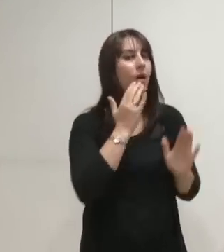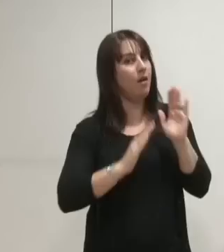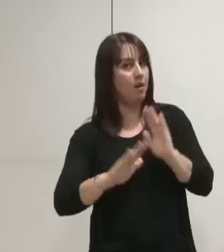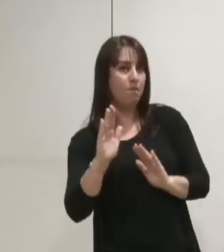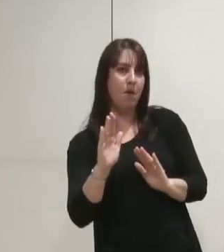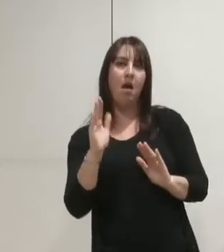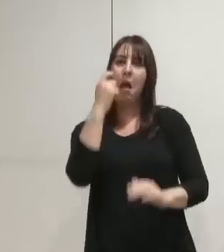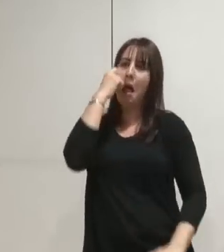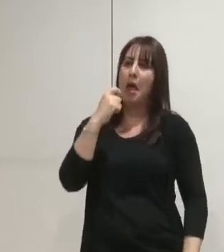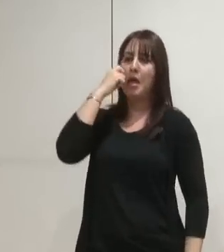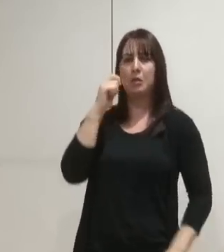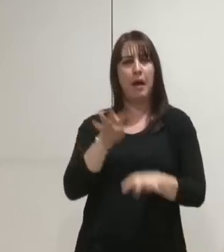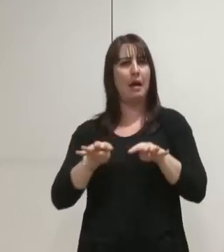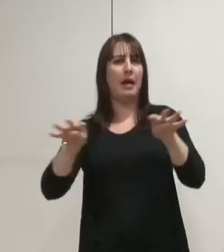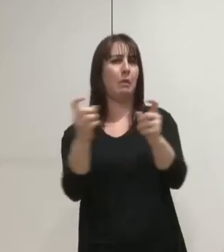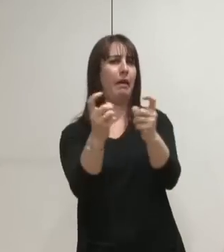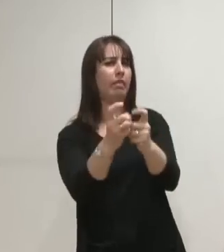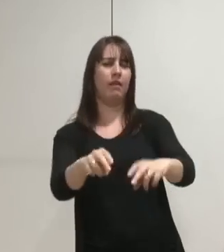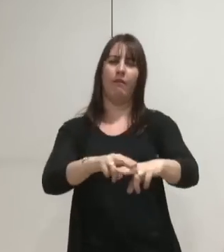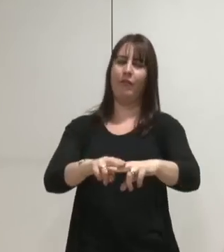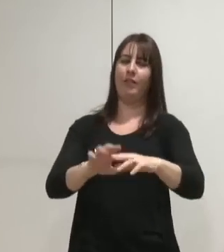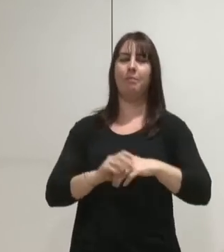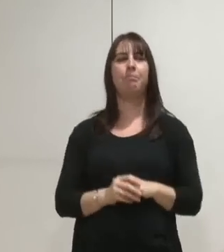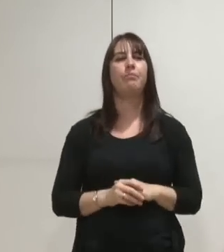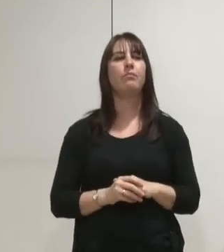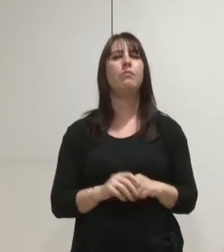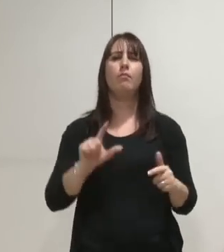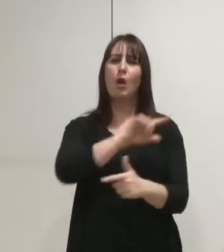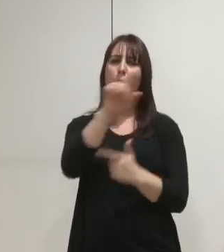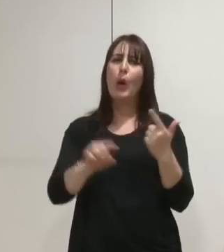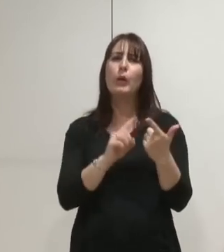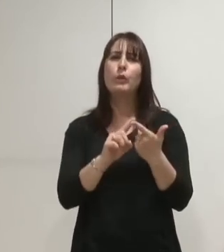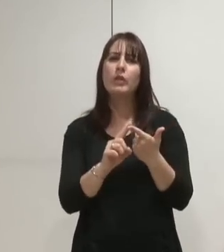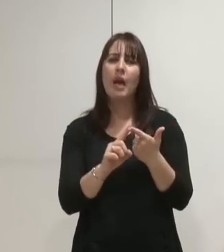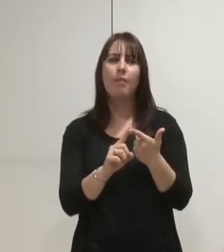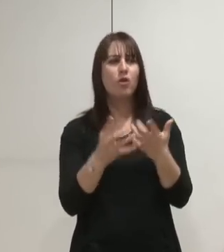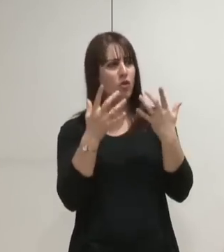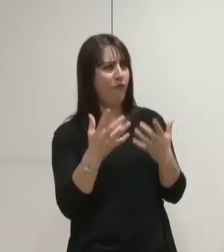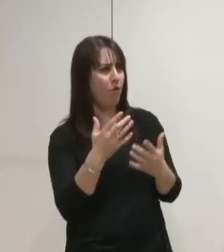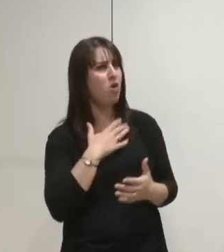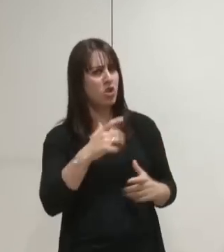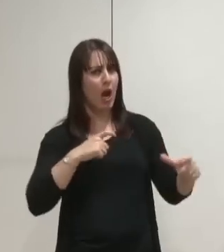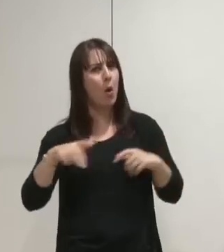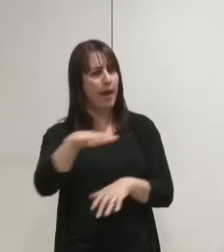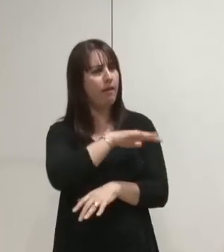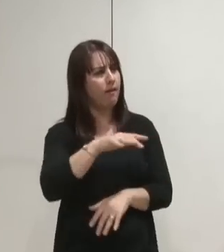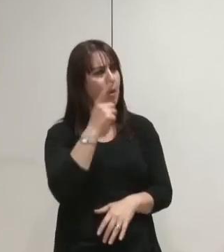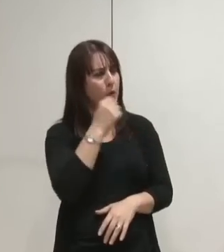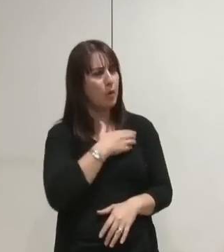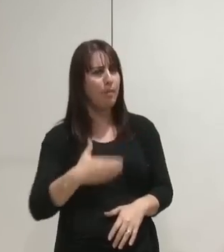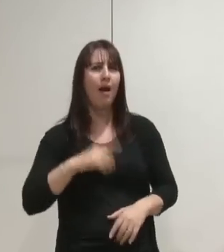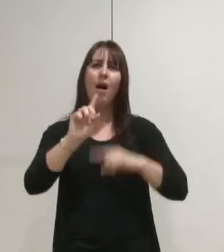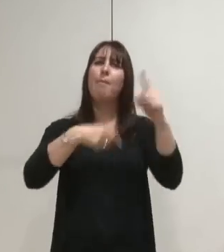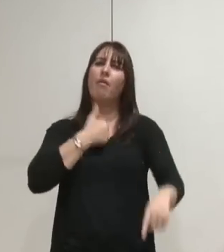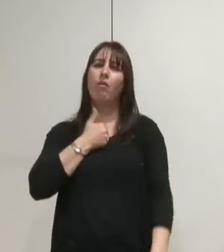d'expert en réseau électrique la deè deuxème chose que je voudrais vous dire Monsieur le Maire mes chers collègues c'est quand on privatise car